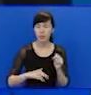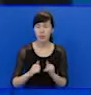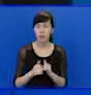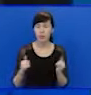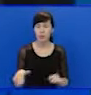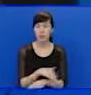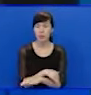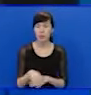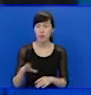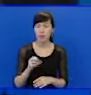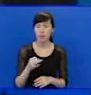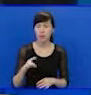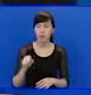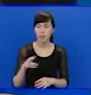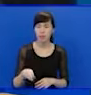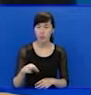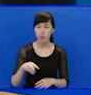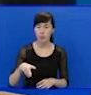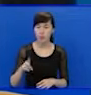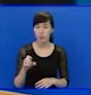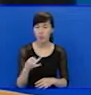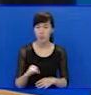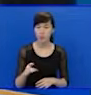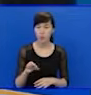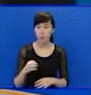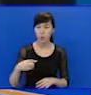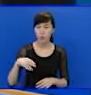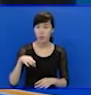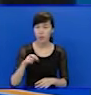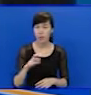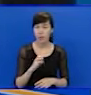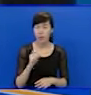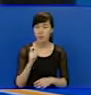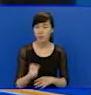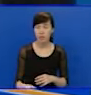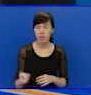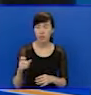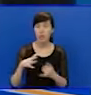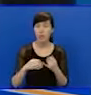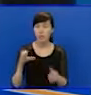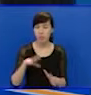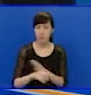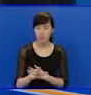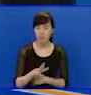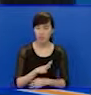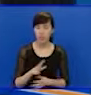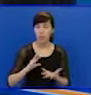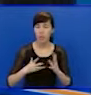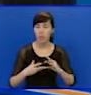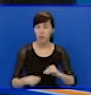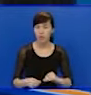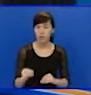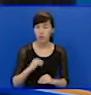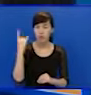шекарасына Сайрам, Төле би, Ордабасы аудандарынан 77 мың гектар жер төлемі қосылды. Нәтижесінде